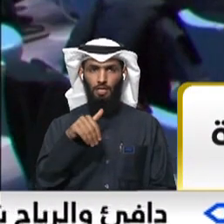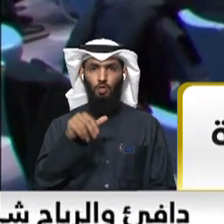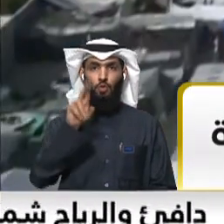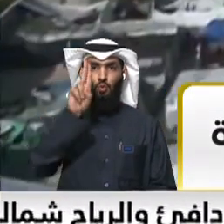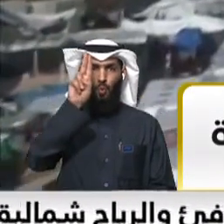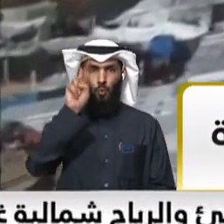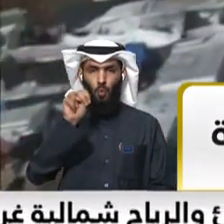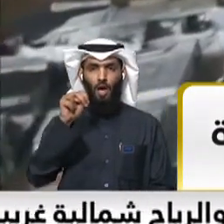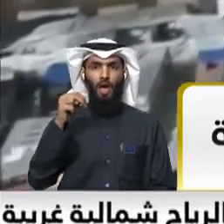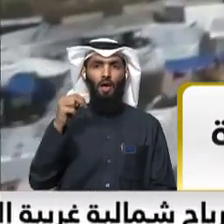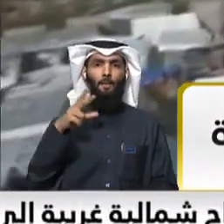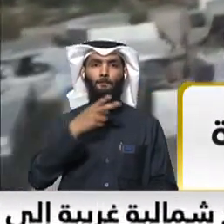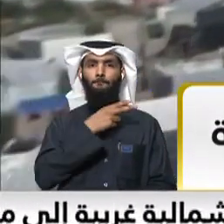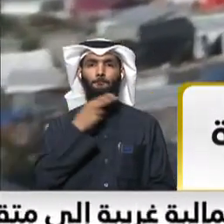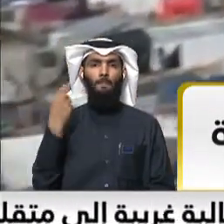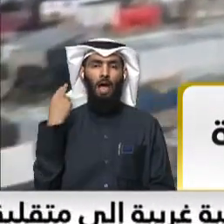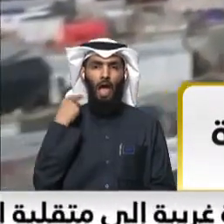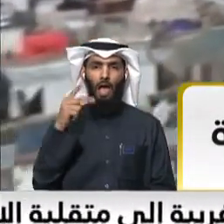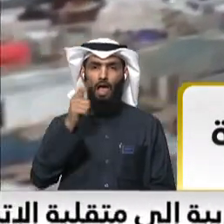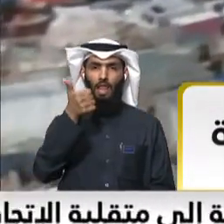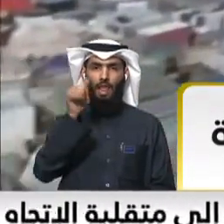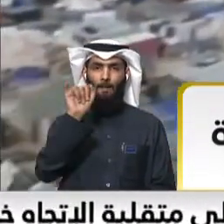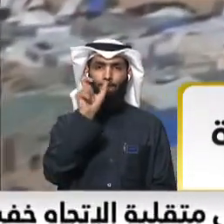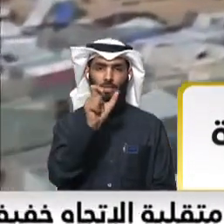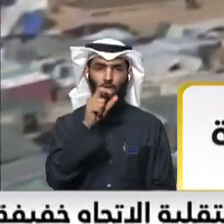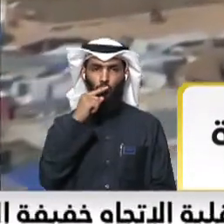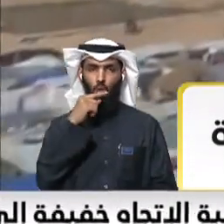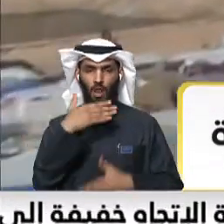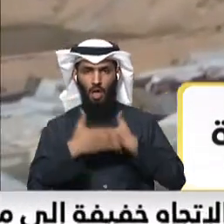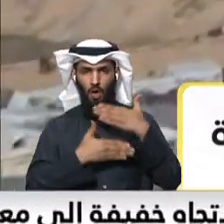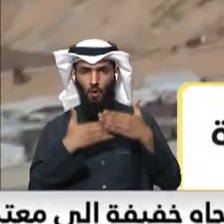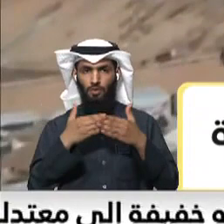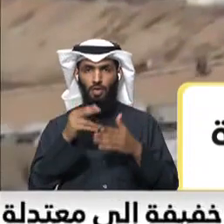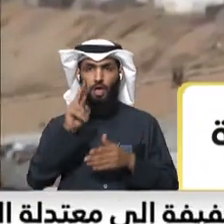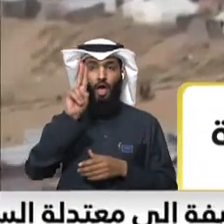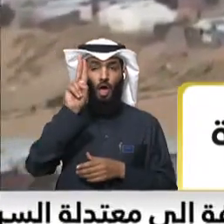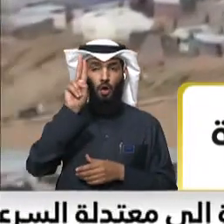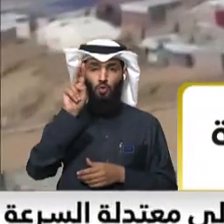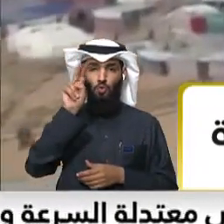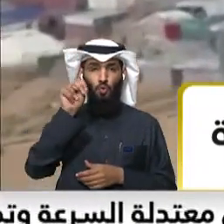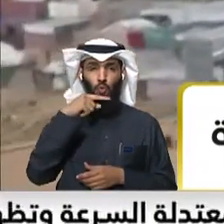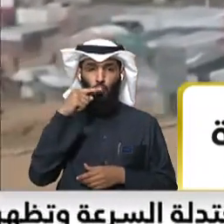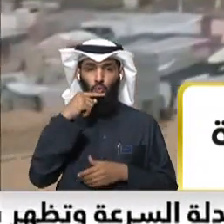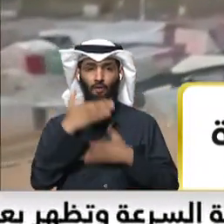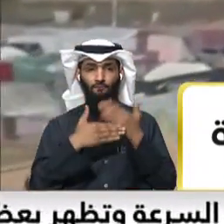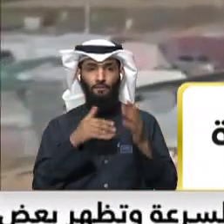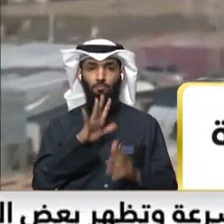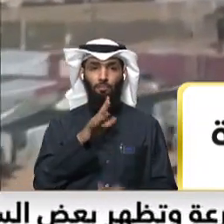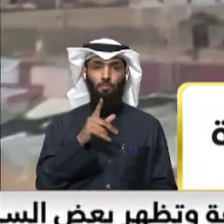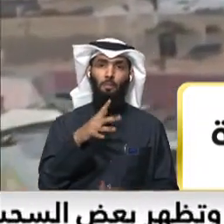اجتماع للتصويت على مشروع القرار في ظل تلميح الولايات المتحدة باستخدام الفيتو